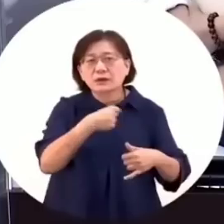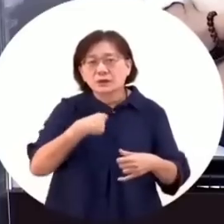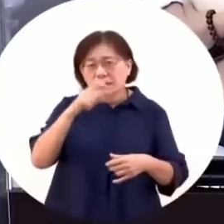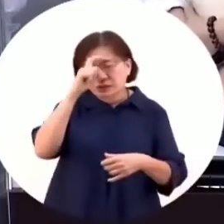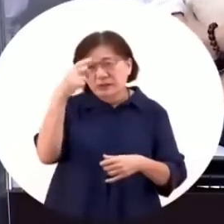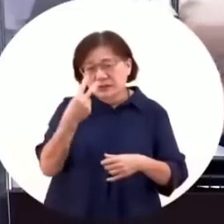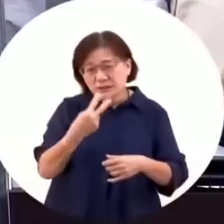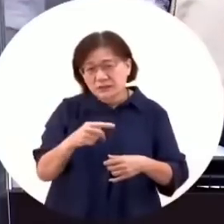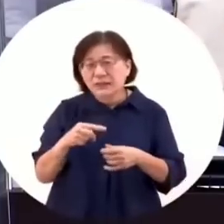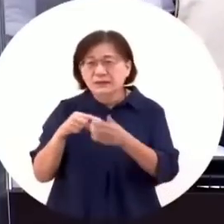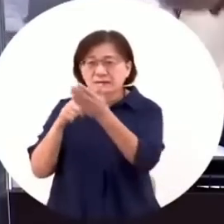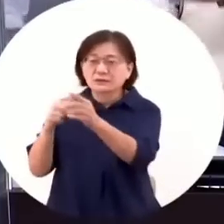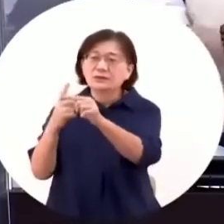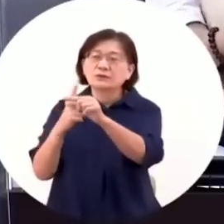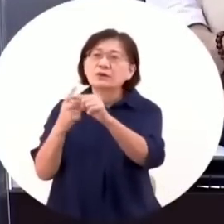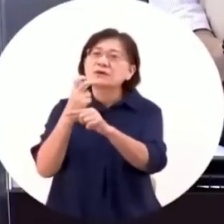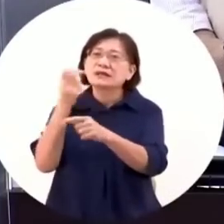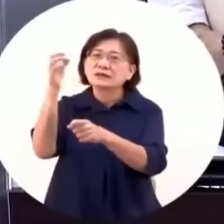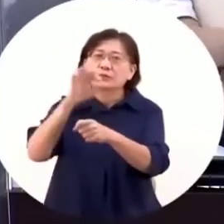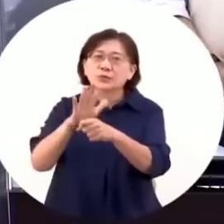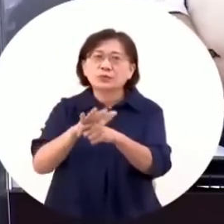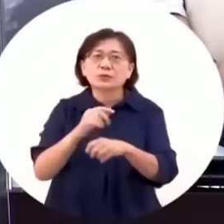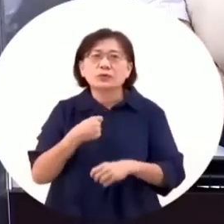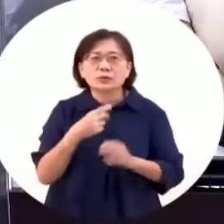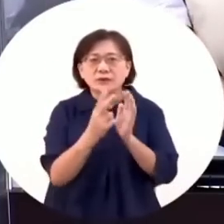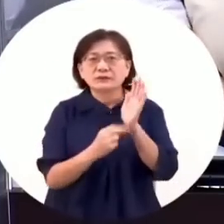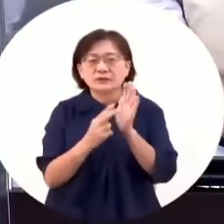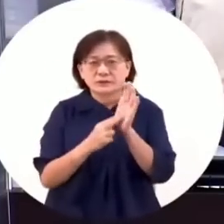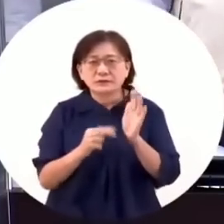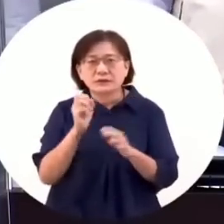今麦是咧紧张啥啦？ 哎谁？玉州，我们只是说明一下而已。